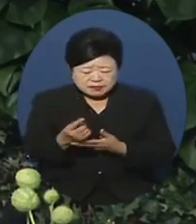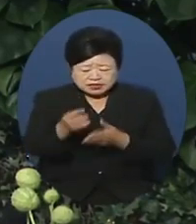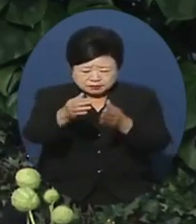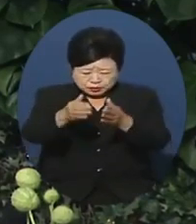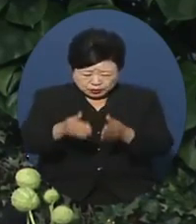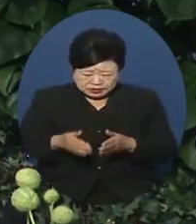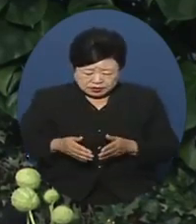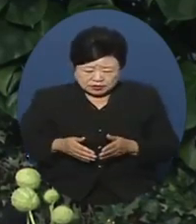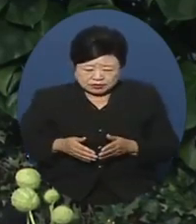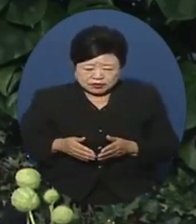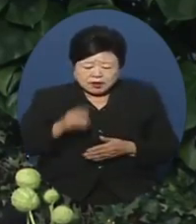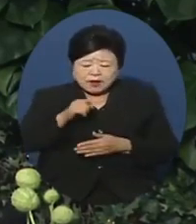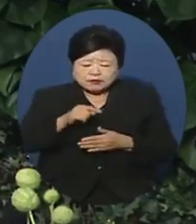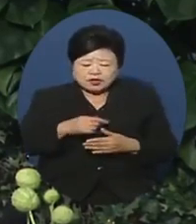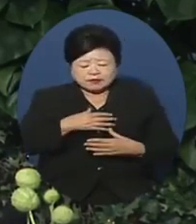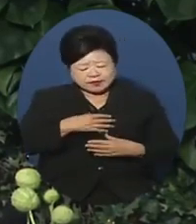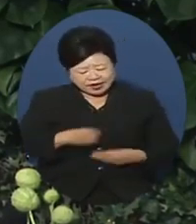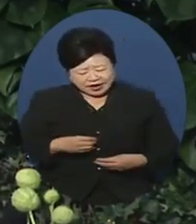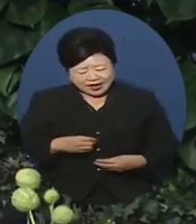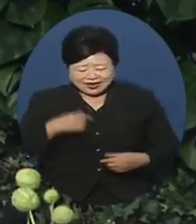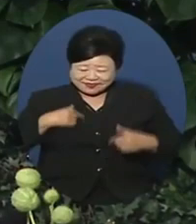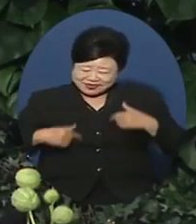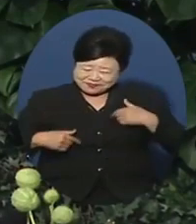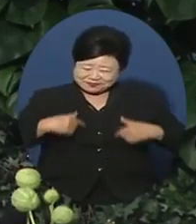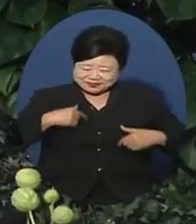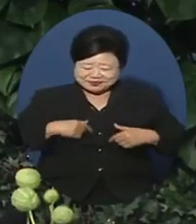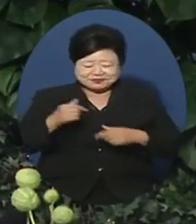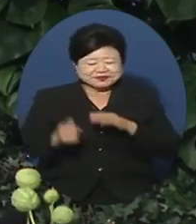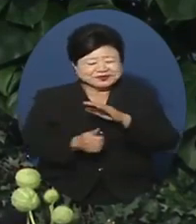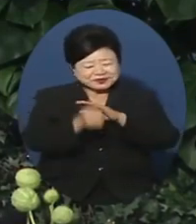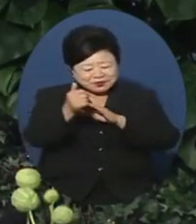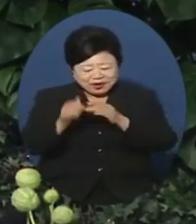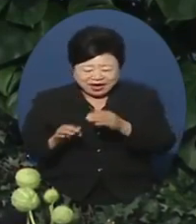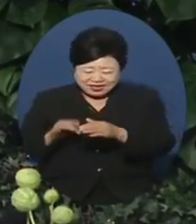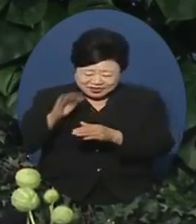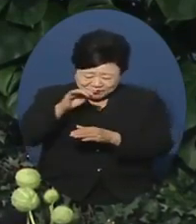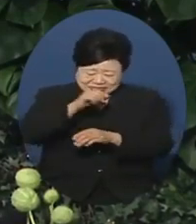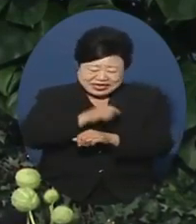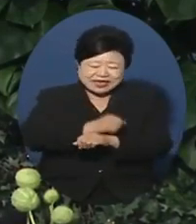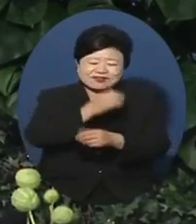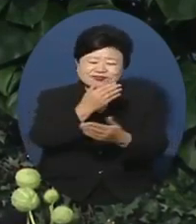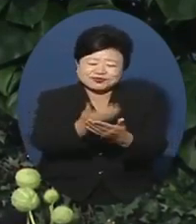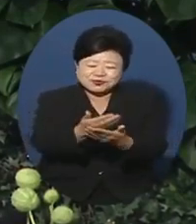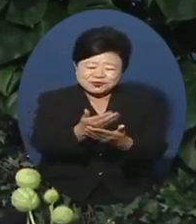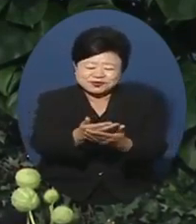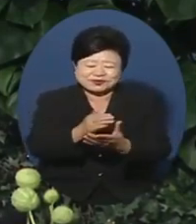말미암아 마음속에 평안과 기쁨과 소망이 넘치게 하여 주시옵소서.